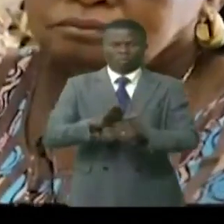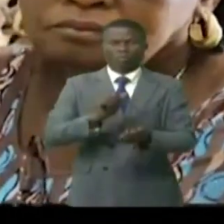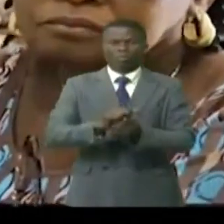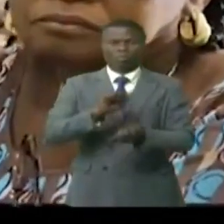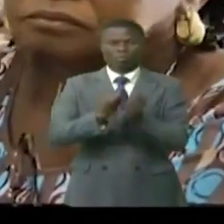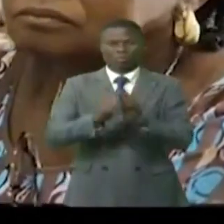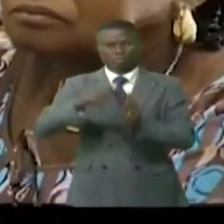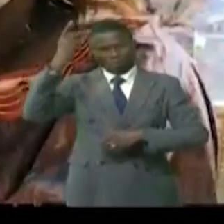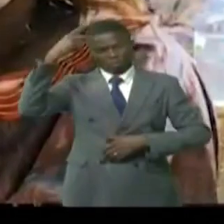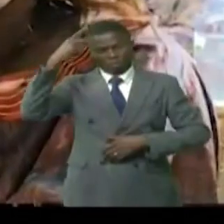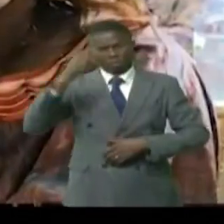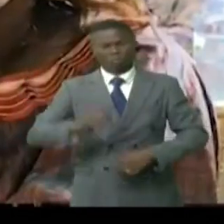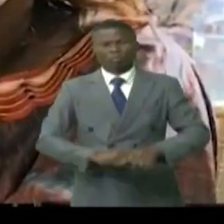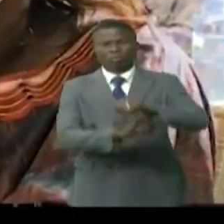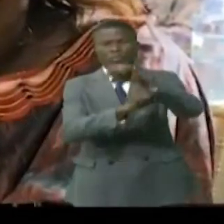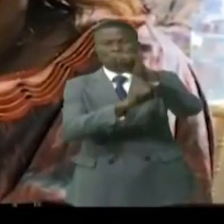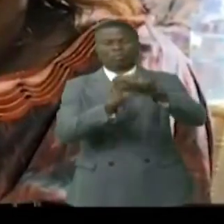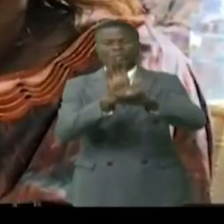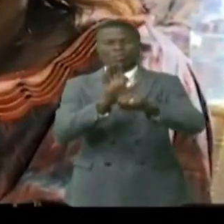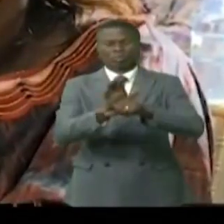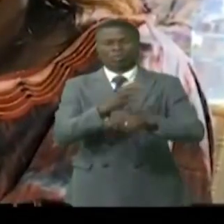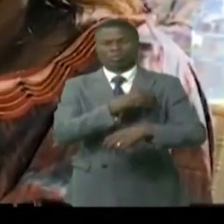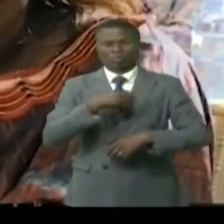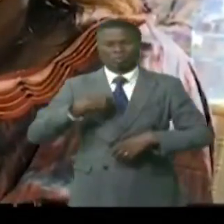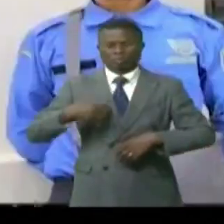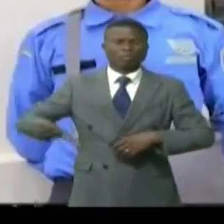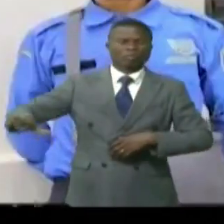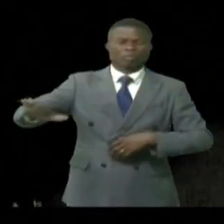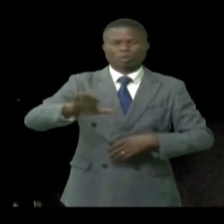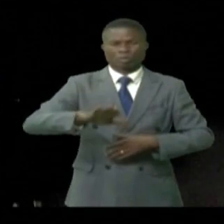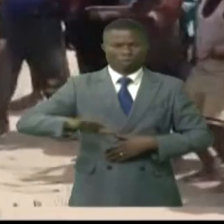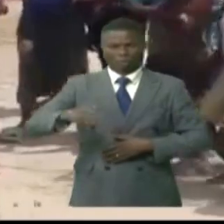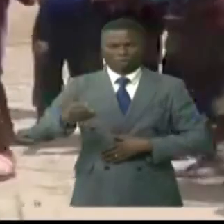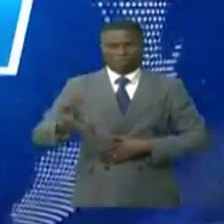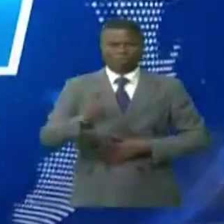vie politique pour porter la voix de leurs semblables à tous les niveaux.